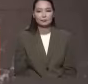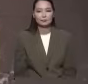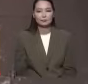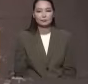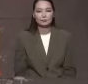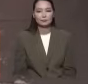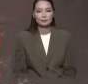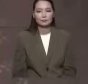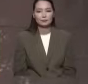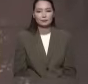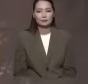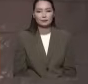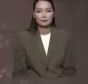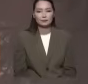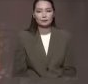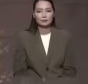Онда сіз бейтіп ала саласыз ба?